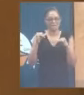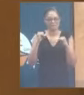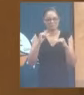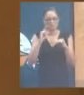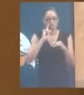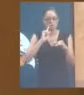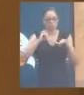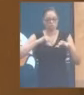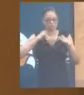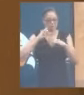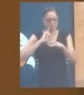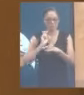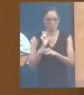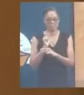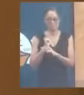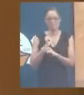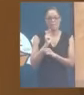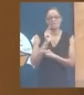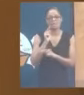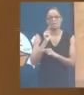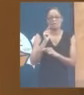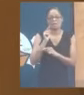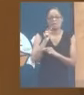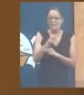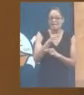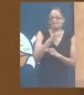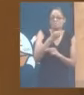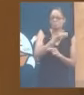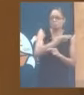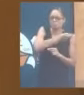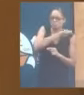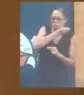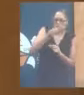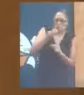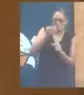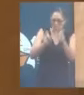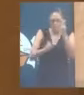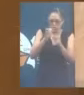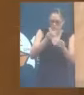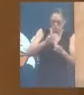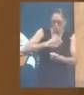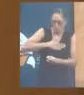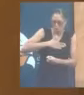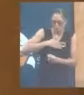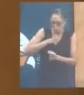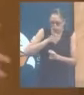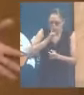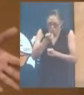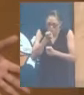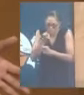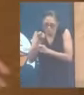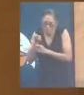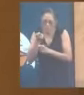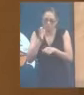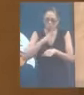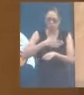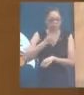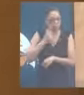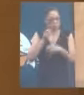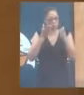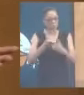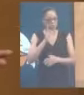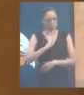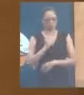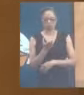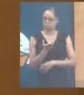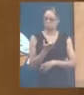Di Geronimo qu'elle terrorise les gens? Quand vous regardez Bénédicte Di Geronimo, c'est vraiment